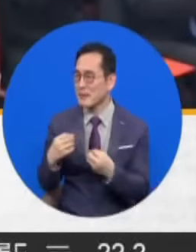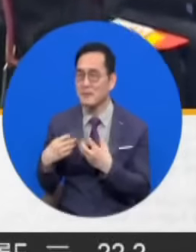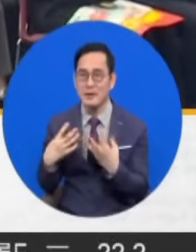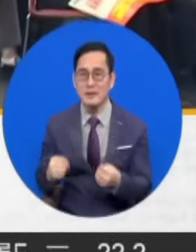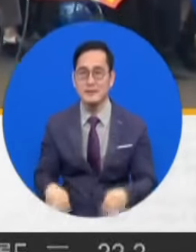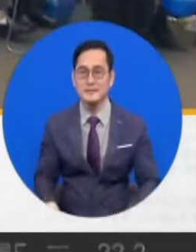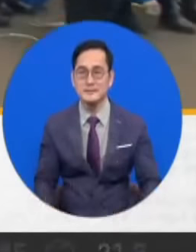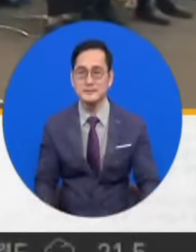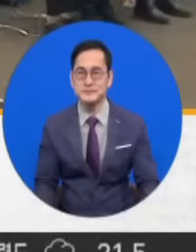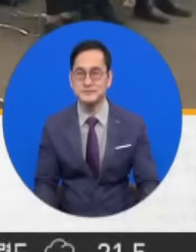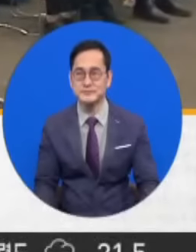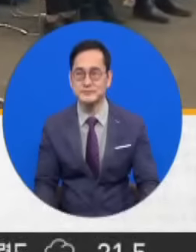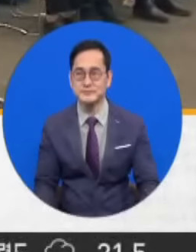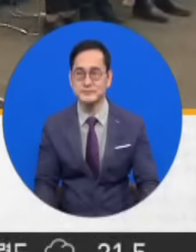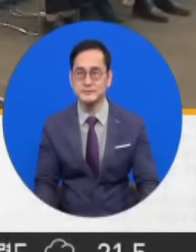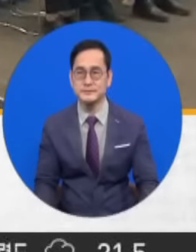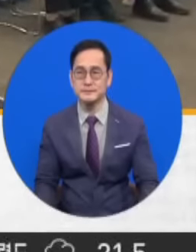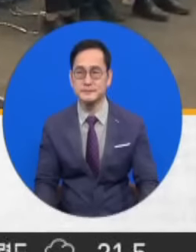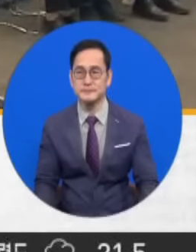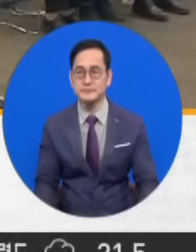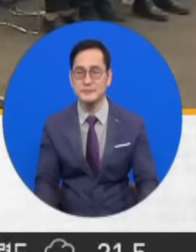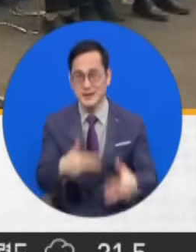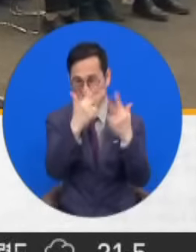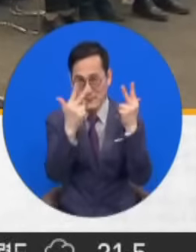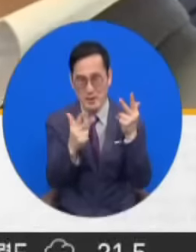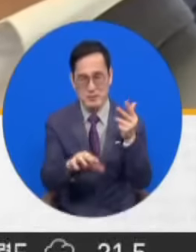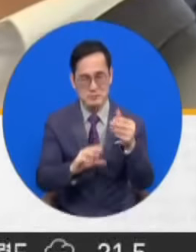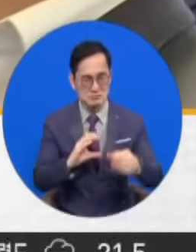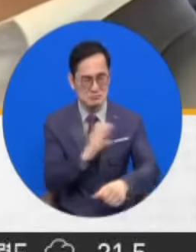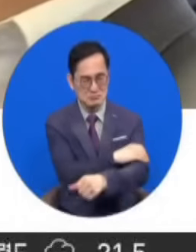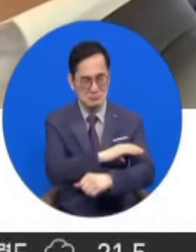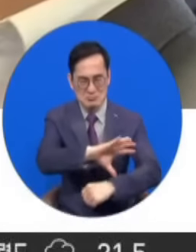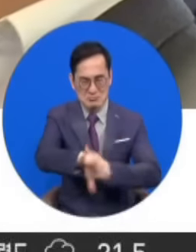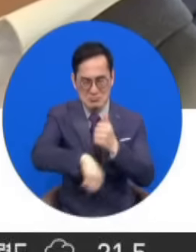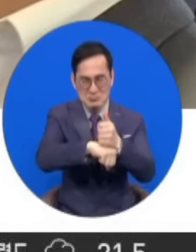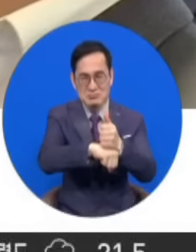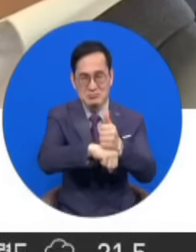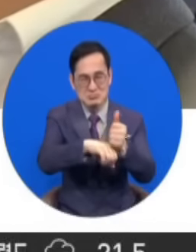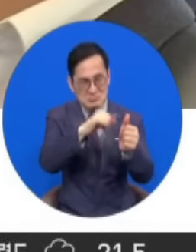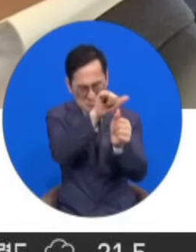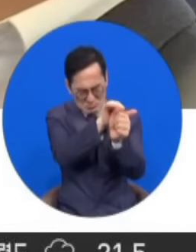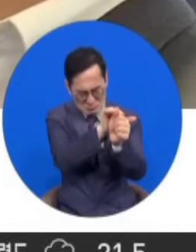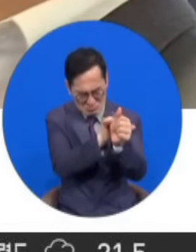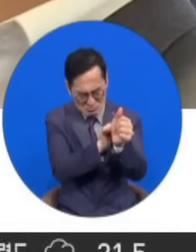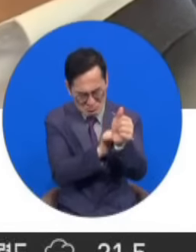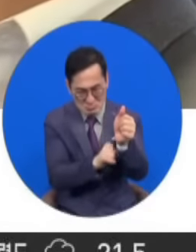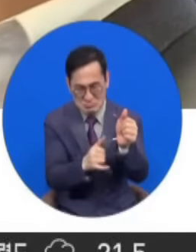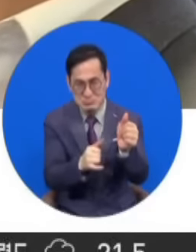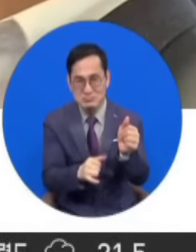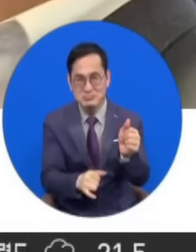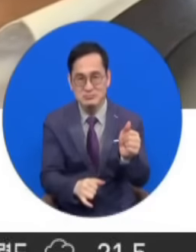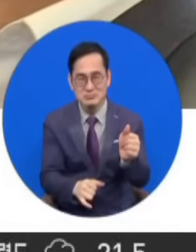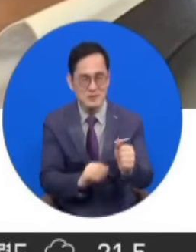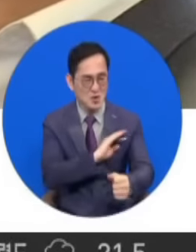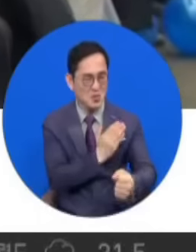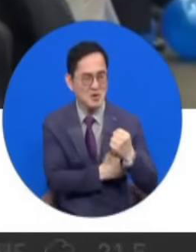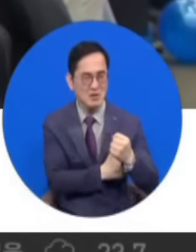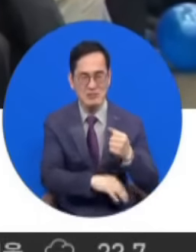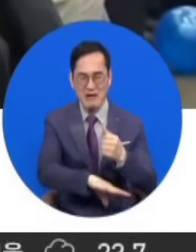이 이재명 그 현 대표의 일극 체제이기 때문에 그렇습니다. 이재명 대표가 모든 권력을 좀 장악하고 있기